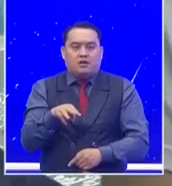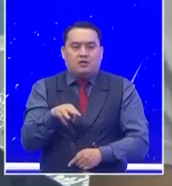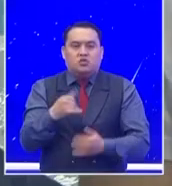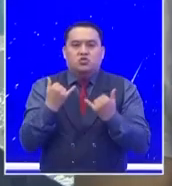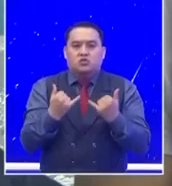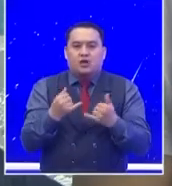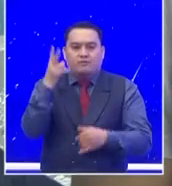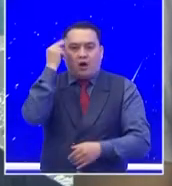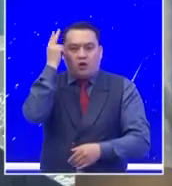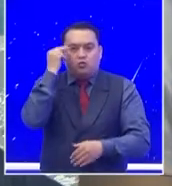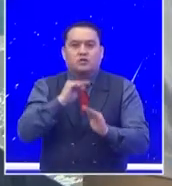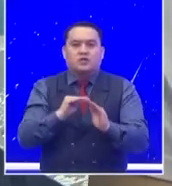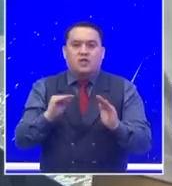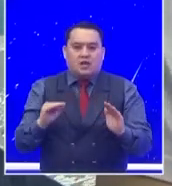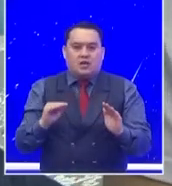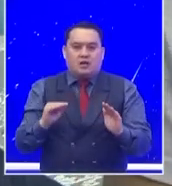детей